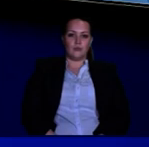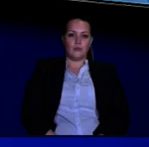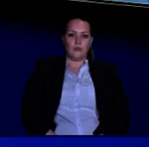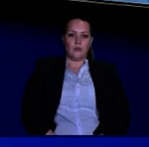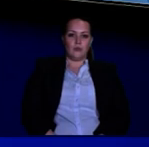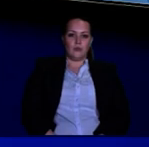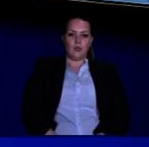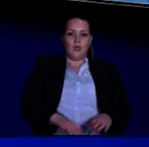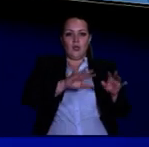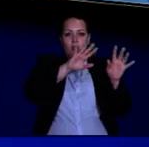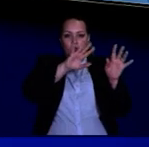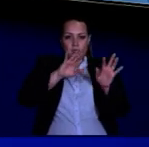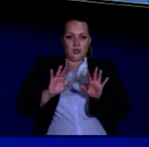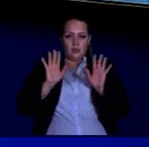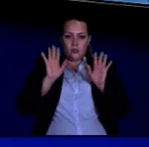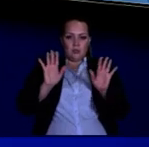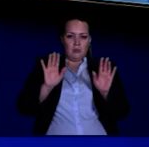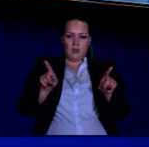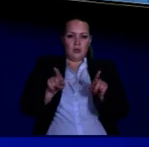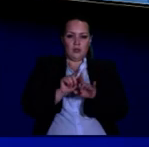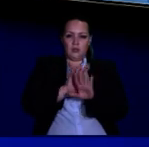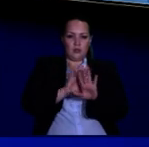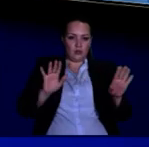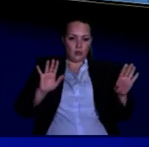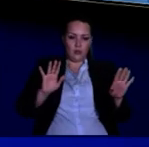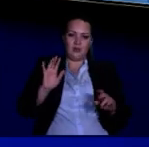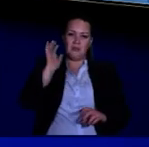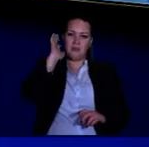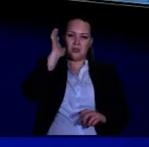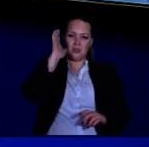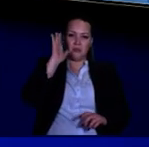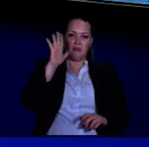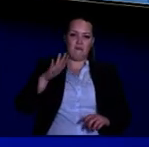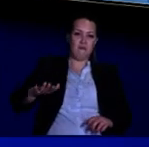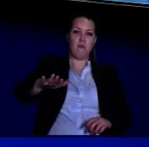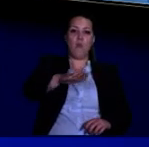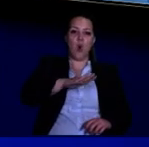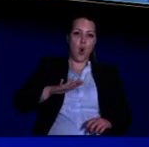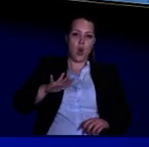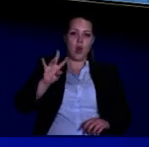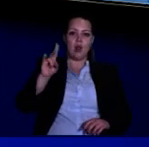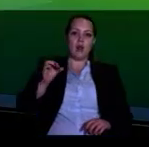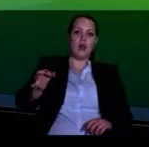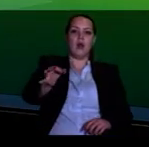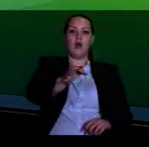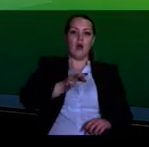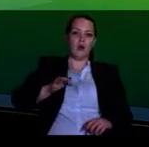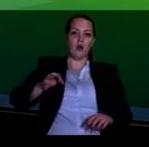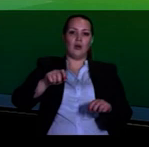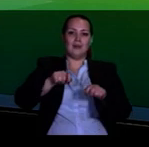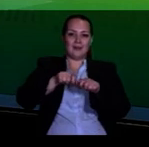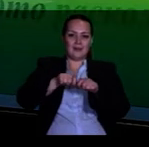Снег теперь уже не тот. Потемнел он в поле. На озерах треснул